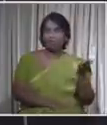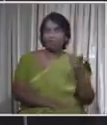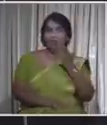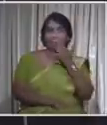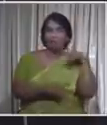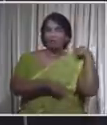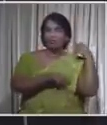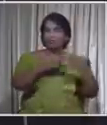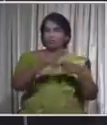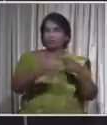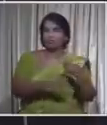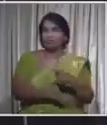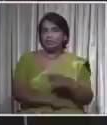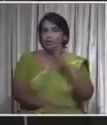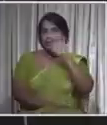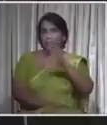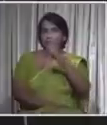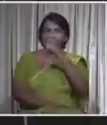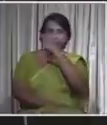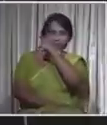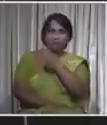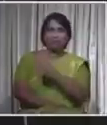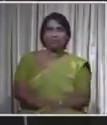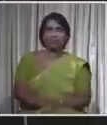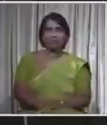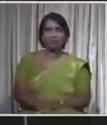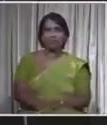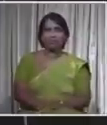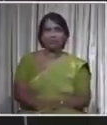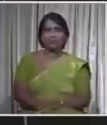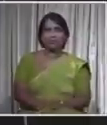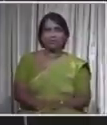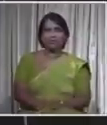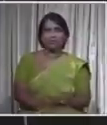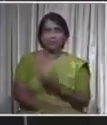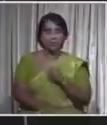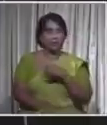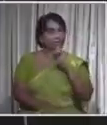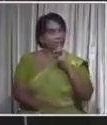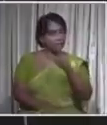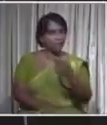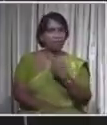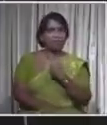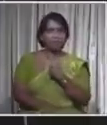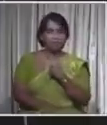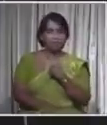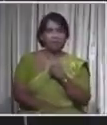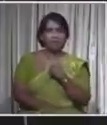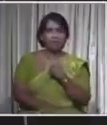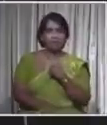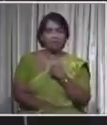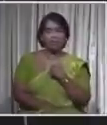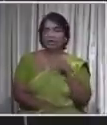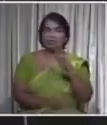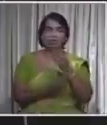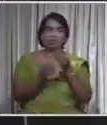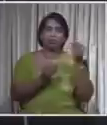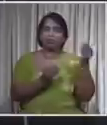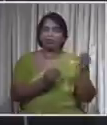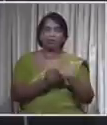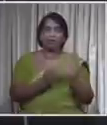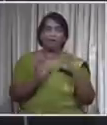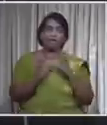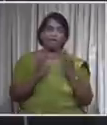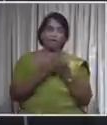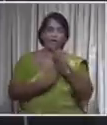තිනවා තවත් තවත් ඉන්න මුණුපුරේ කැවැද්දේ හරි මම කතා කරලා කිව්වා දින හැබැයි දුන්නේ නැහැ නෑ මේක අපේ